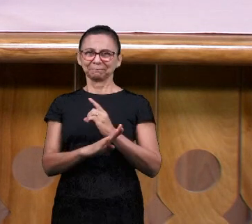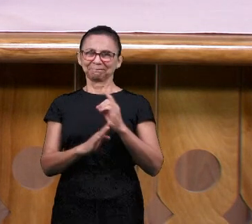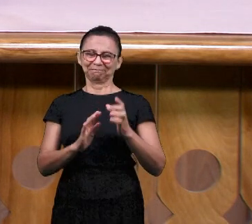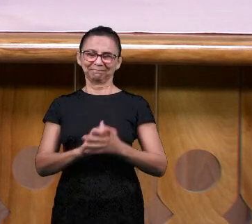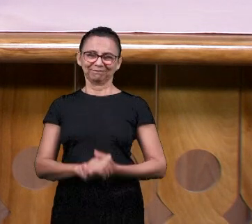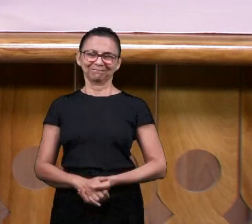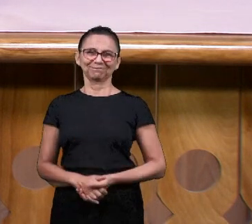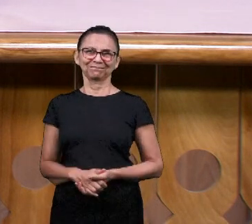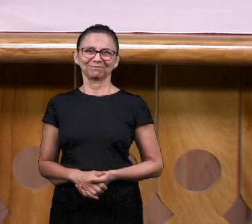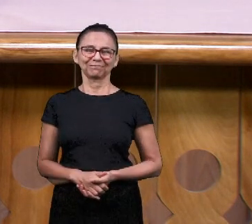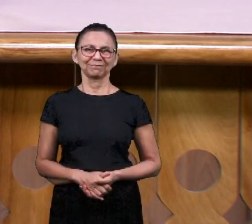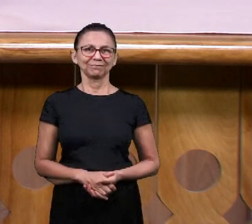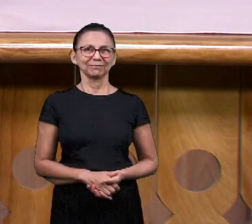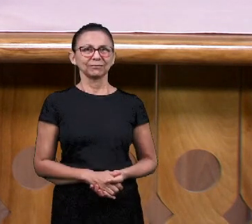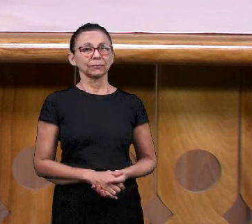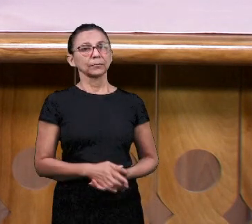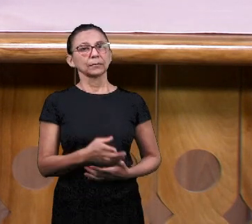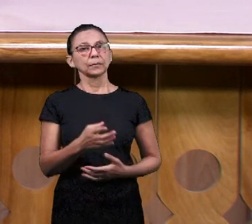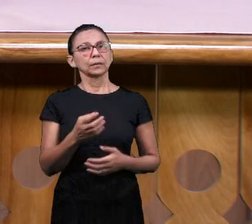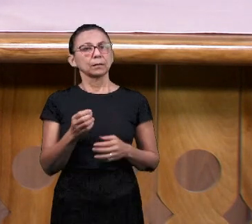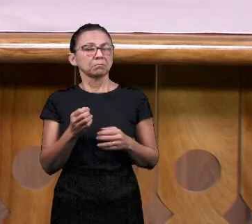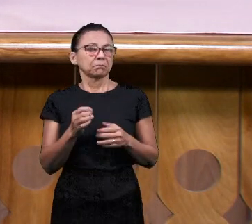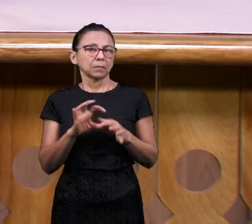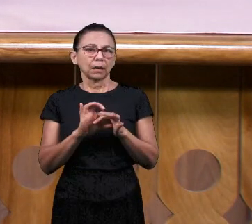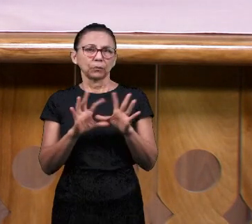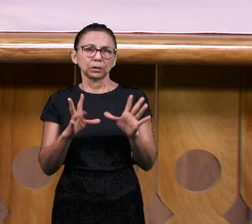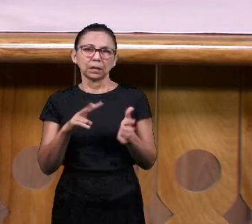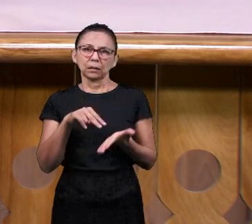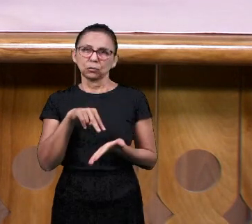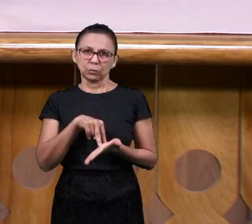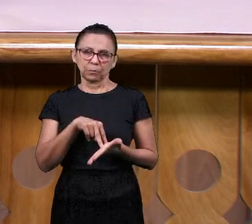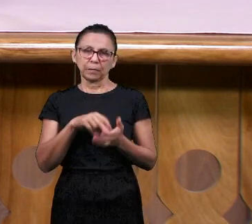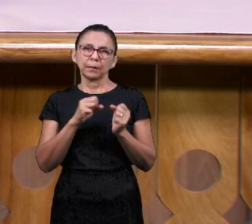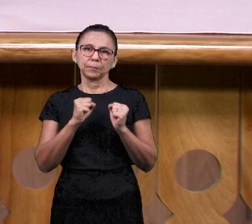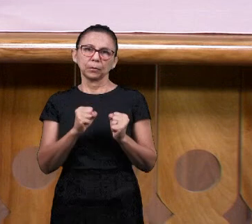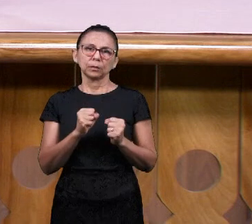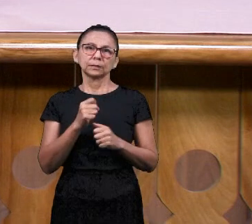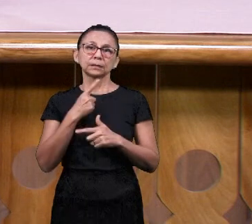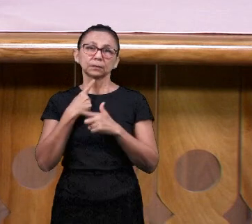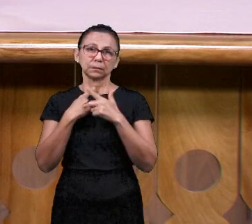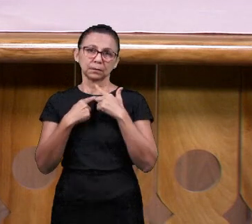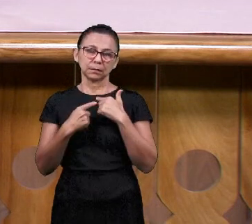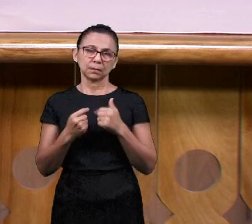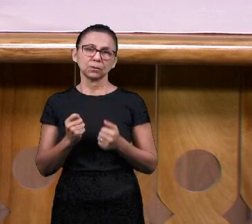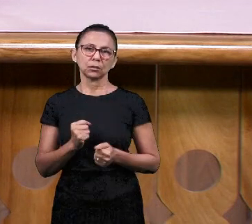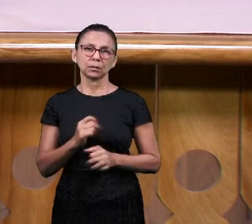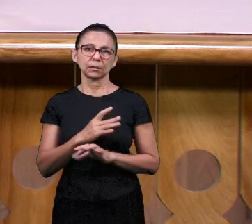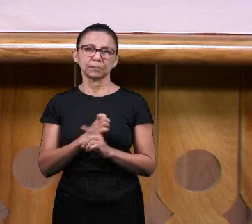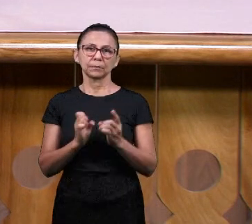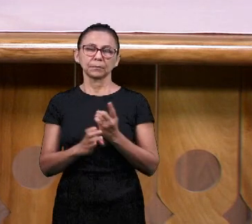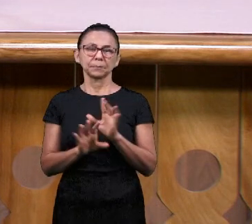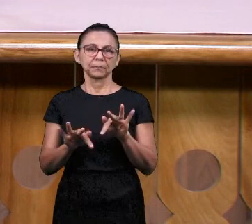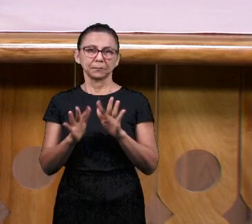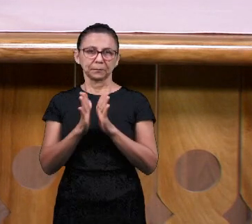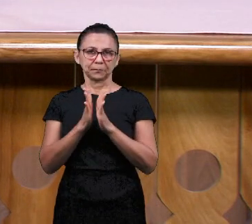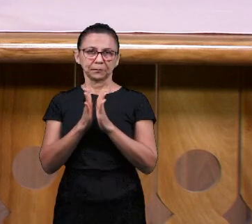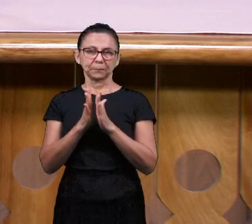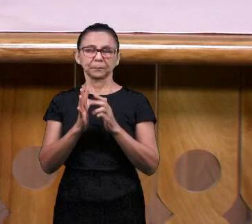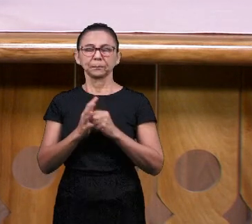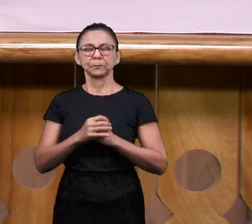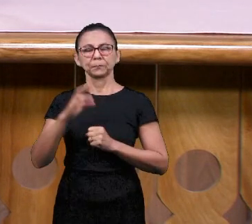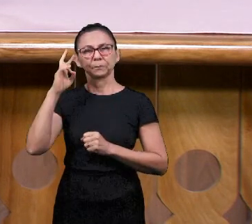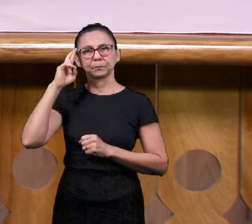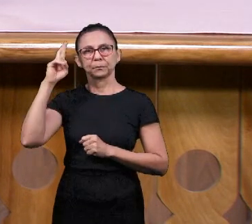donc cette école biblique dominicale. Ceux qui souhaitent peuvent se mettre debout pour qu'on puisse prier pour finir le culte. Nous allons